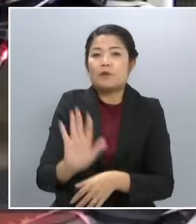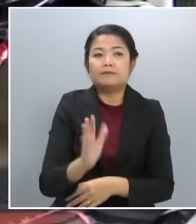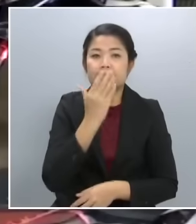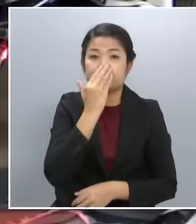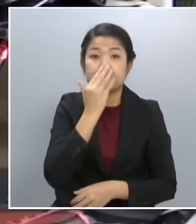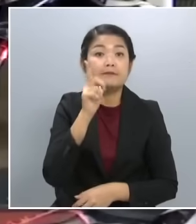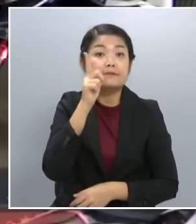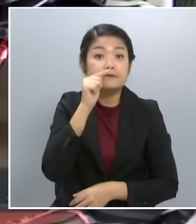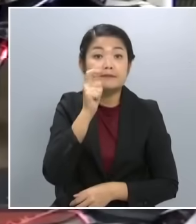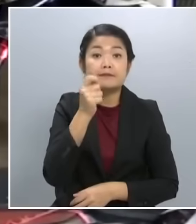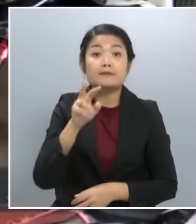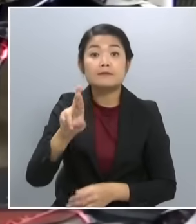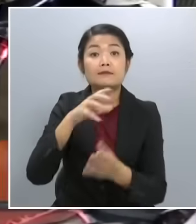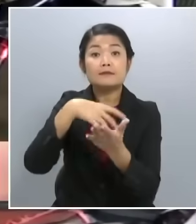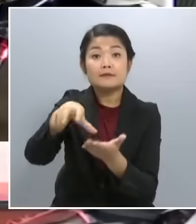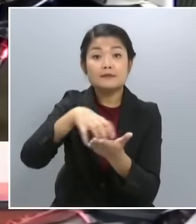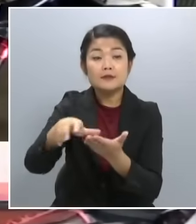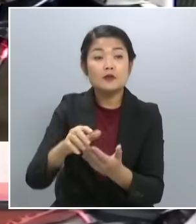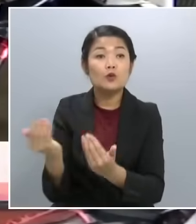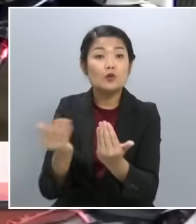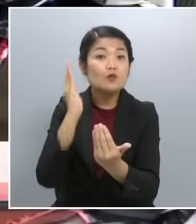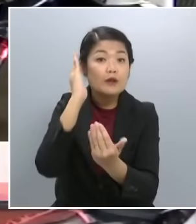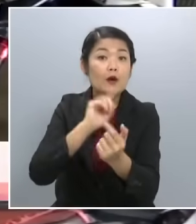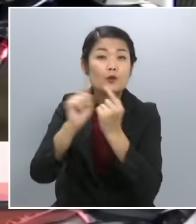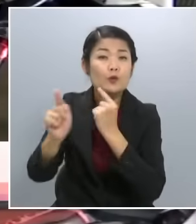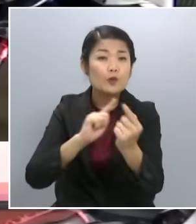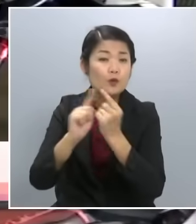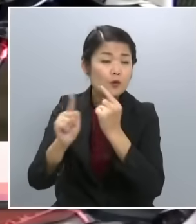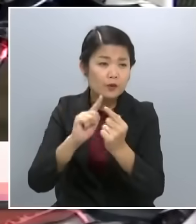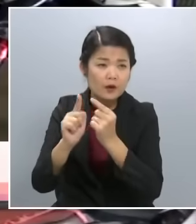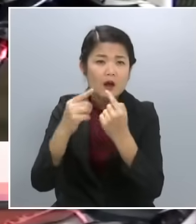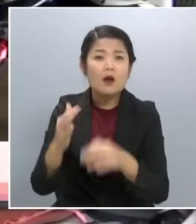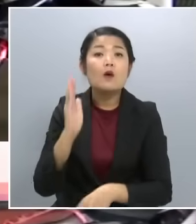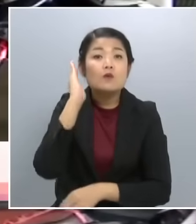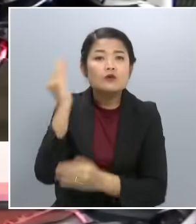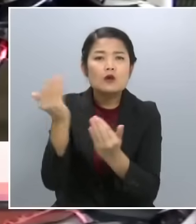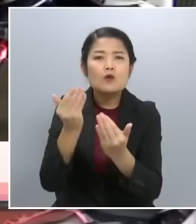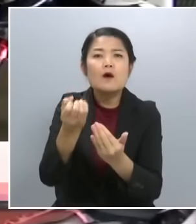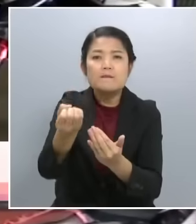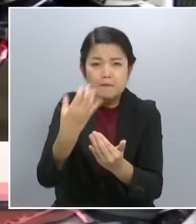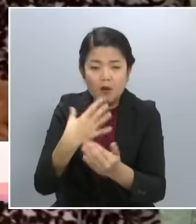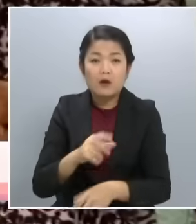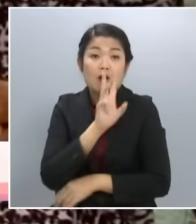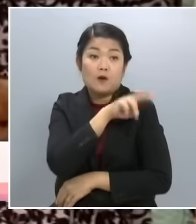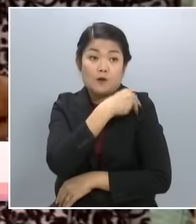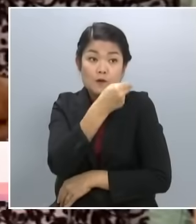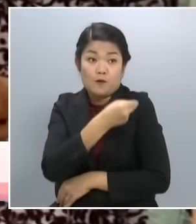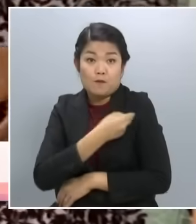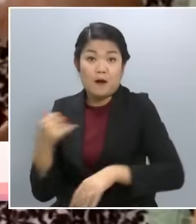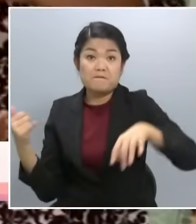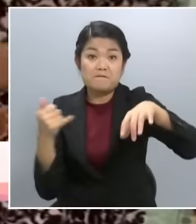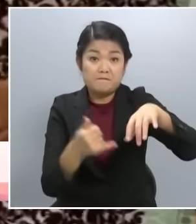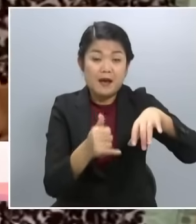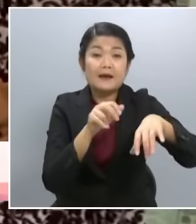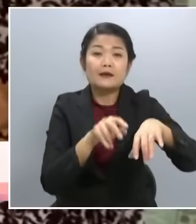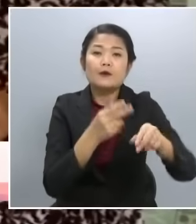อรเนี่ยก็บอกนะบอกว่าได้คุยกับลูกชายครั้งสุดท้ายลูกชายเนี่ยพูดว่าจะไปเยี่ยมแพรวที่โรงพยาบาลแล้วหลังจากนั้นก็ไม่